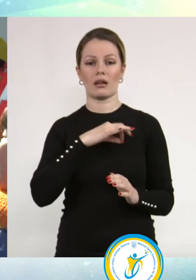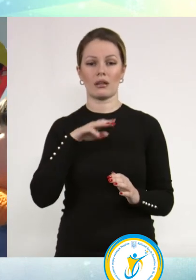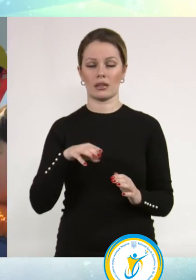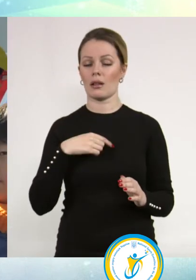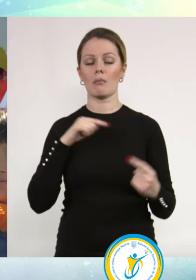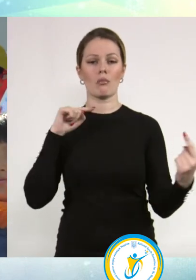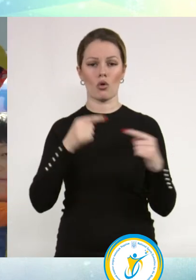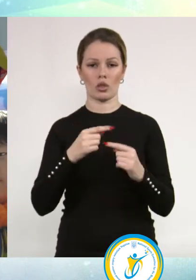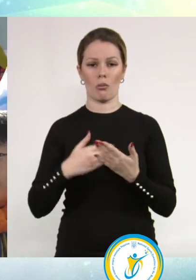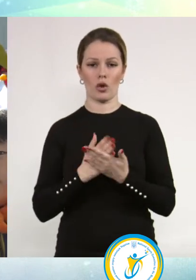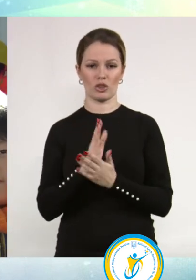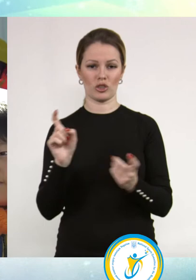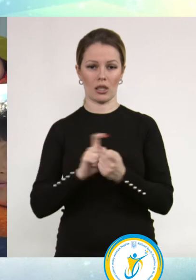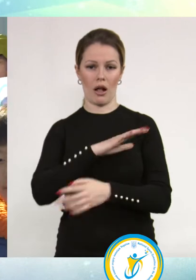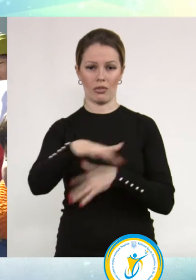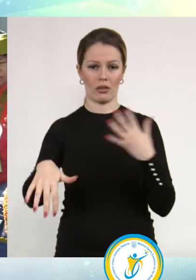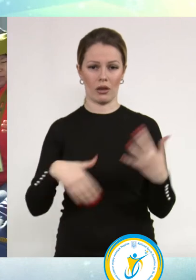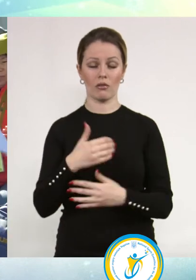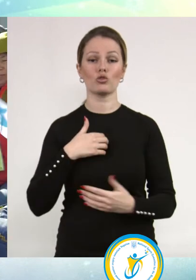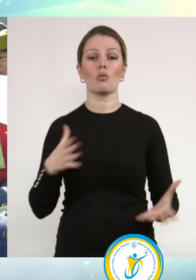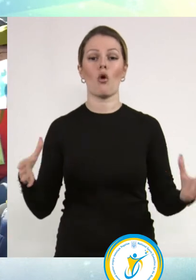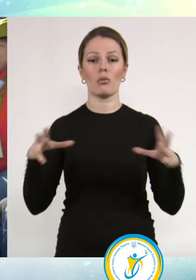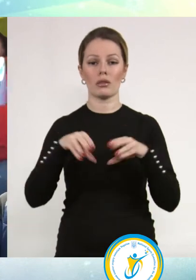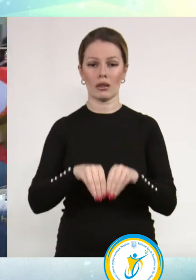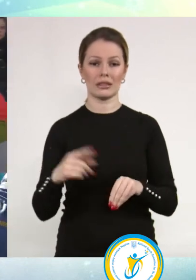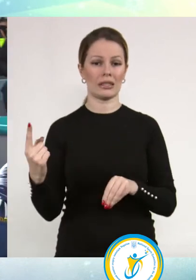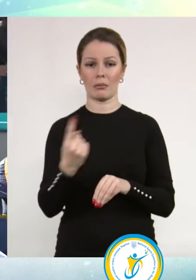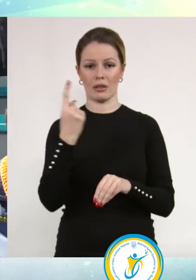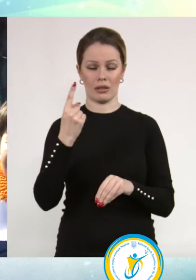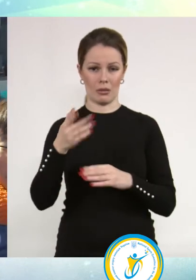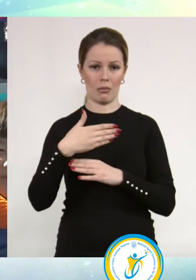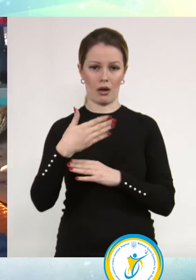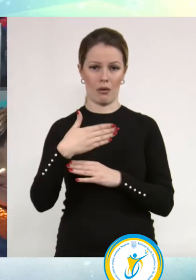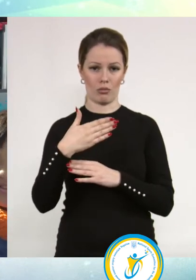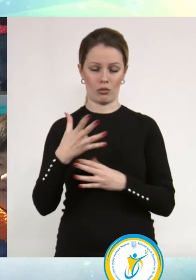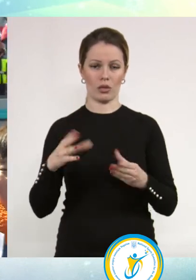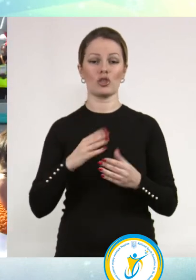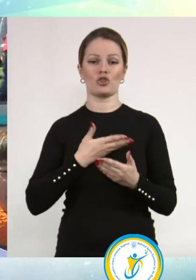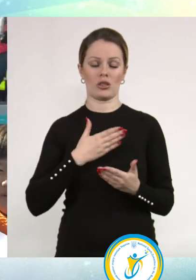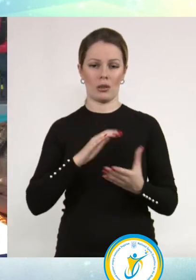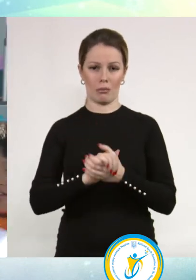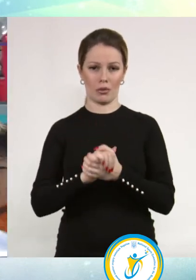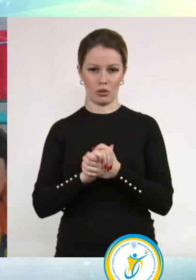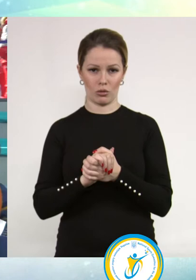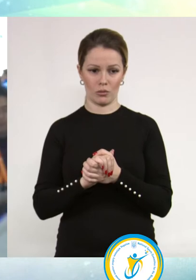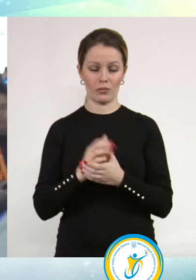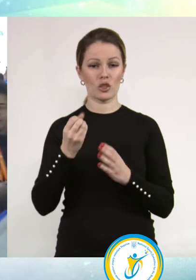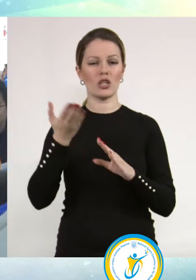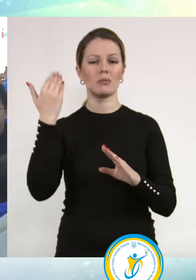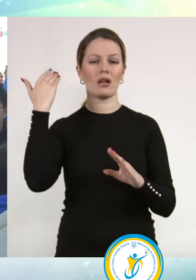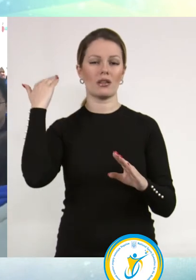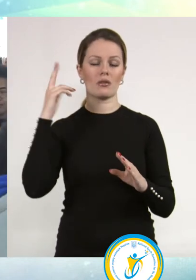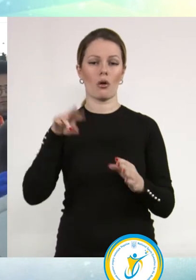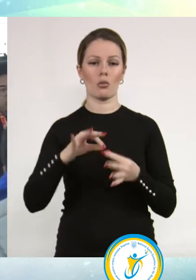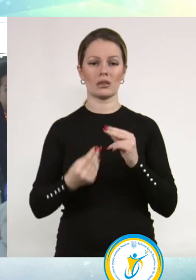Ми проти політичних скандалів, ми хочемо об'єднатися під єдиним прапором і жити мирно. Ще